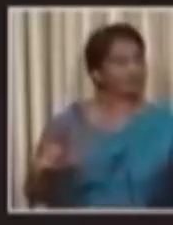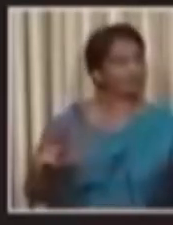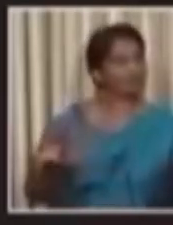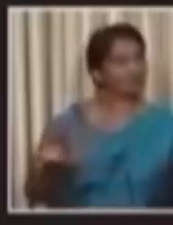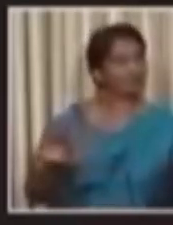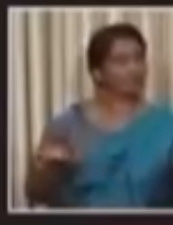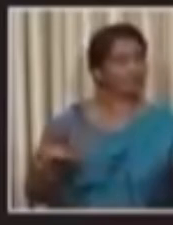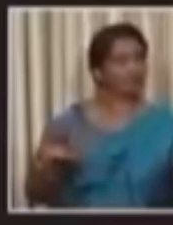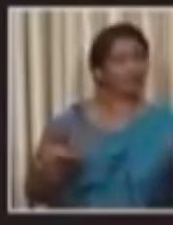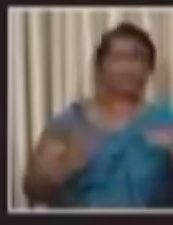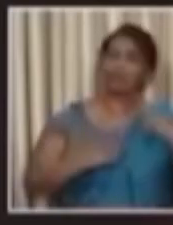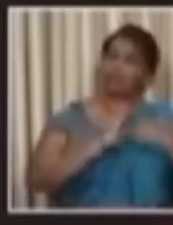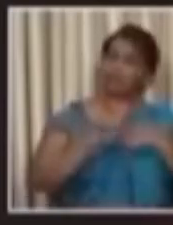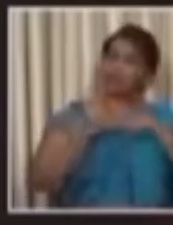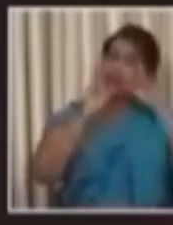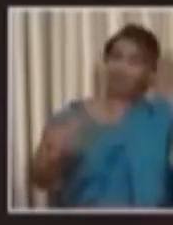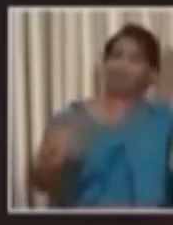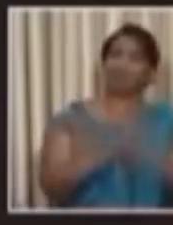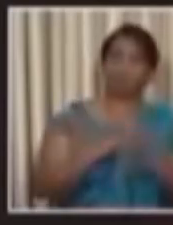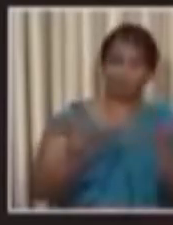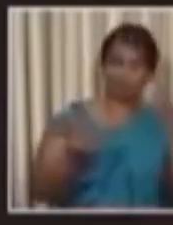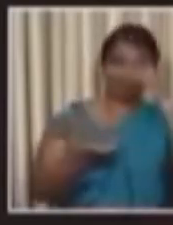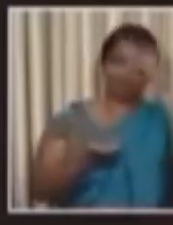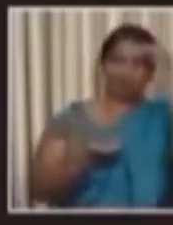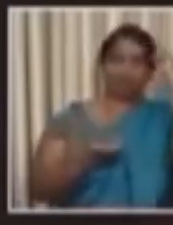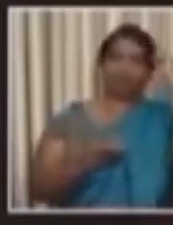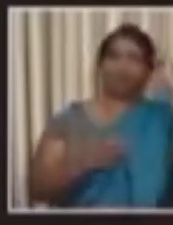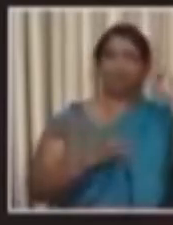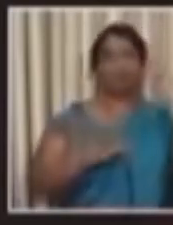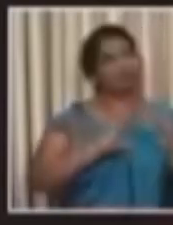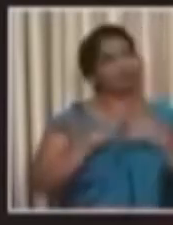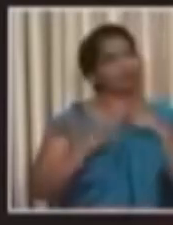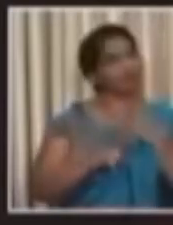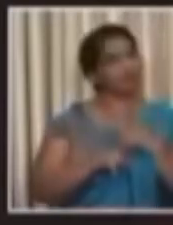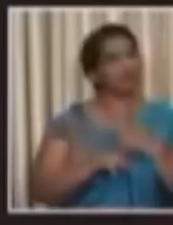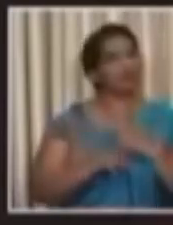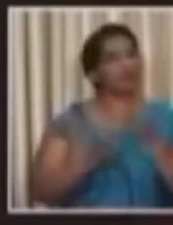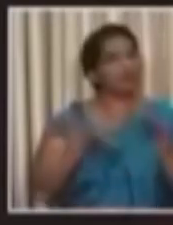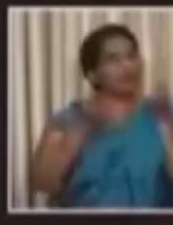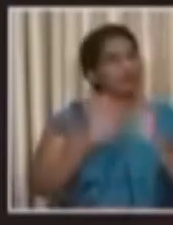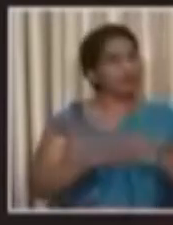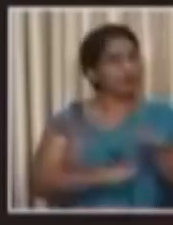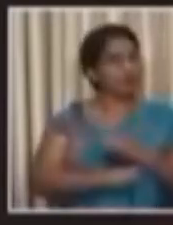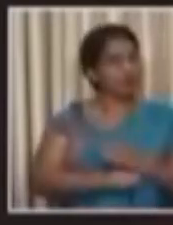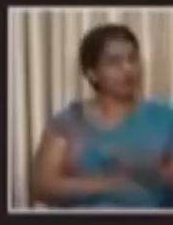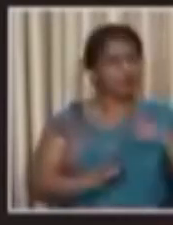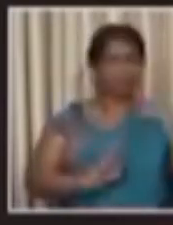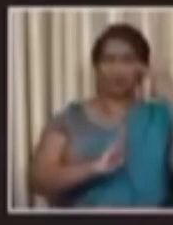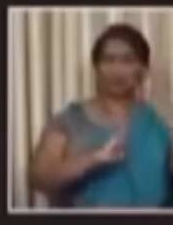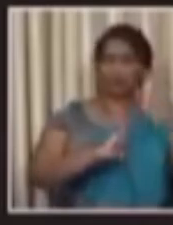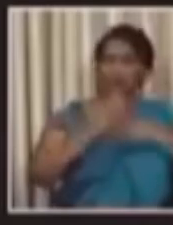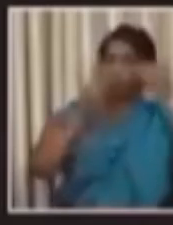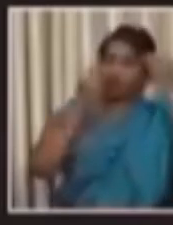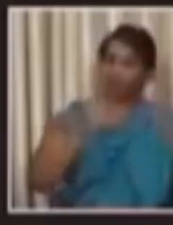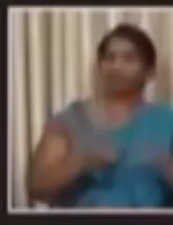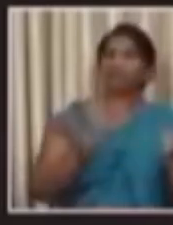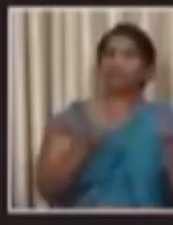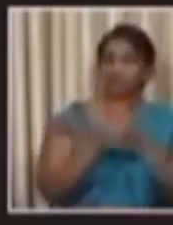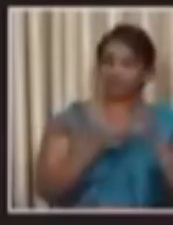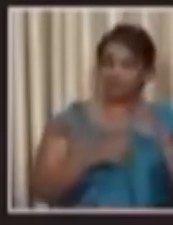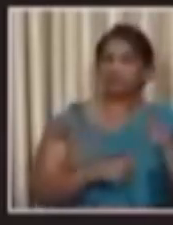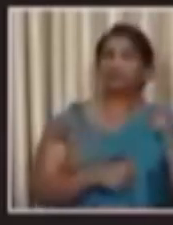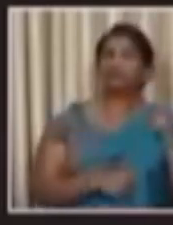වෙන්නෙත් නැහැ, රටට මෙහෙම අත් වෙන්නෙත් නැහැ. එහෙනම් මේ රට අන්තිම විනාශ කරපු රටක් බවට පත් කරපු කණ්ඩායම්